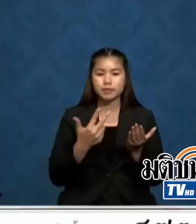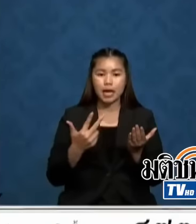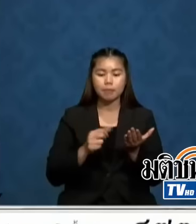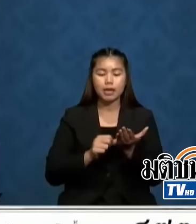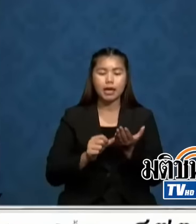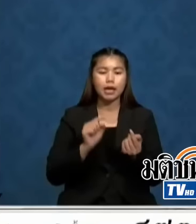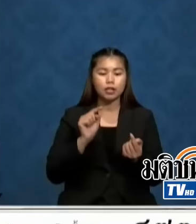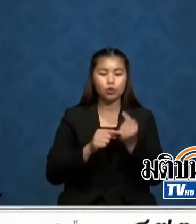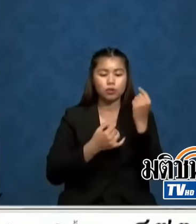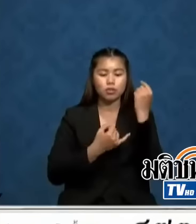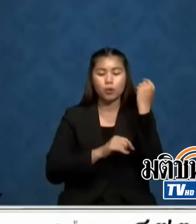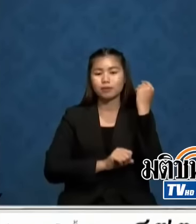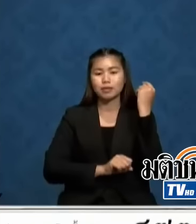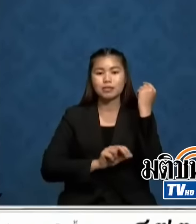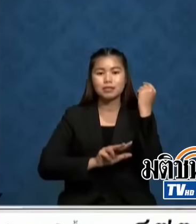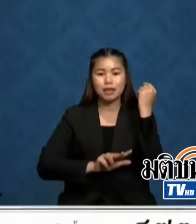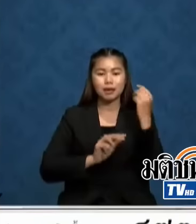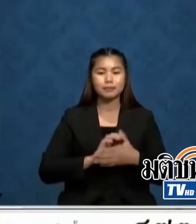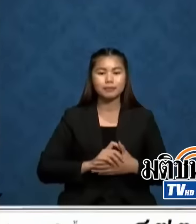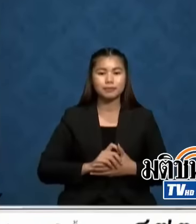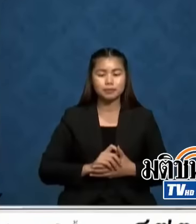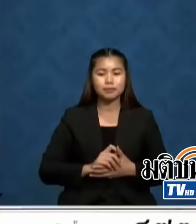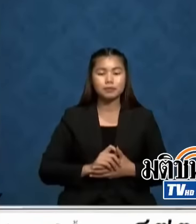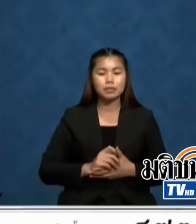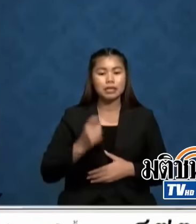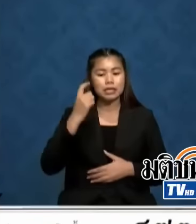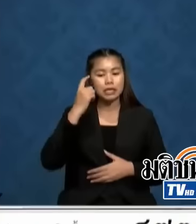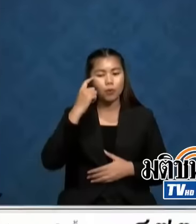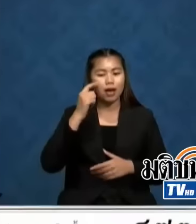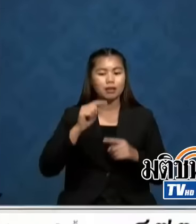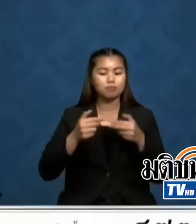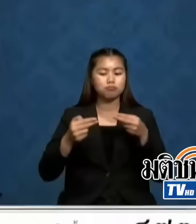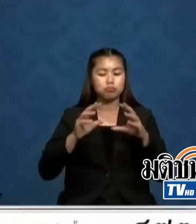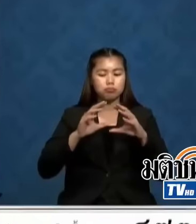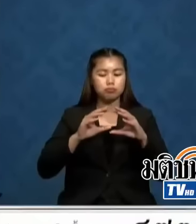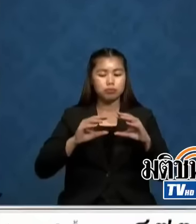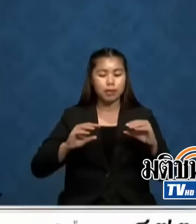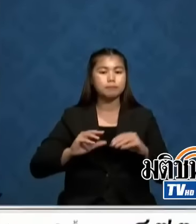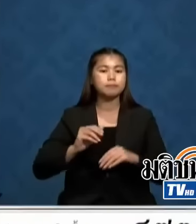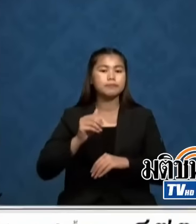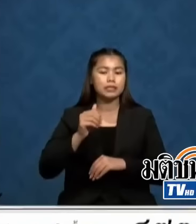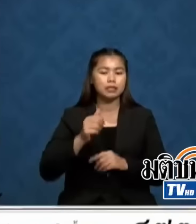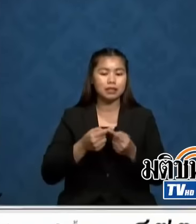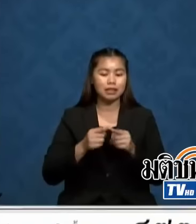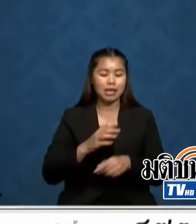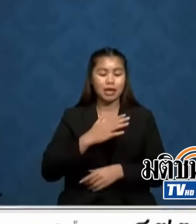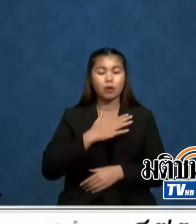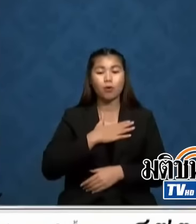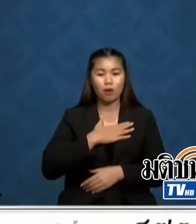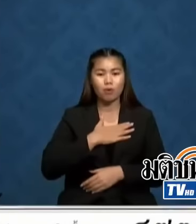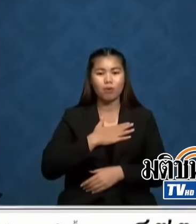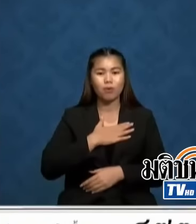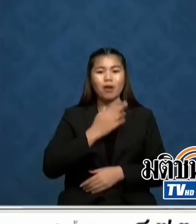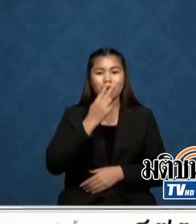จังหวัดชายแดนภาคใต้ในมุมมองของคสชทิดว่าสถานการณ์จะดีขึ้นแต่ทางพรรคประชาชาติเรา